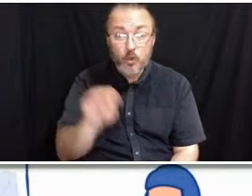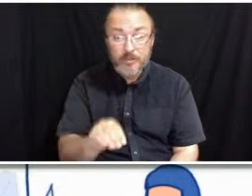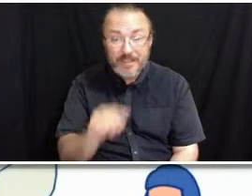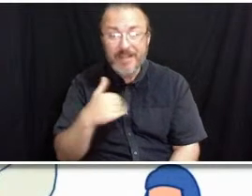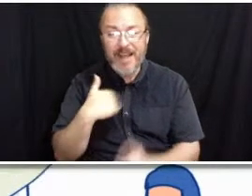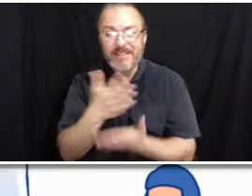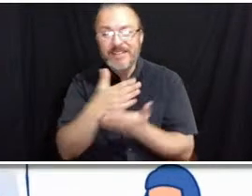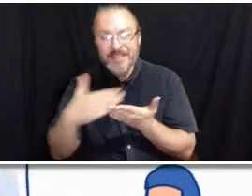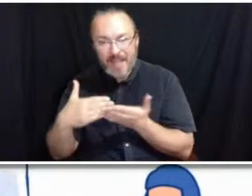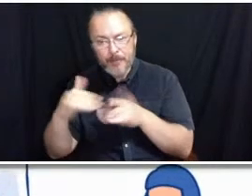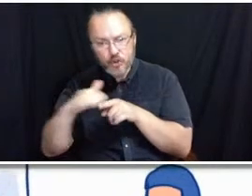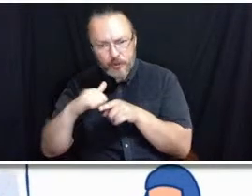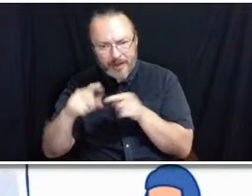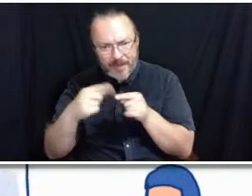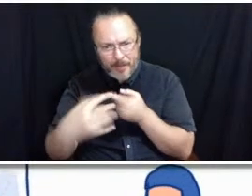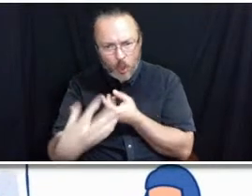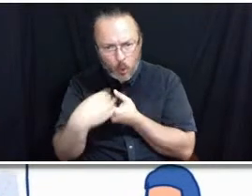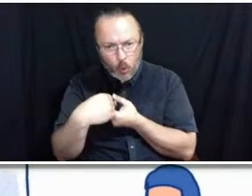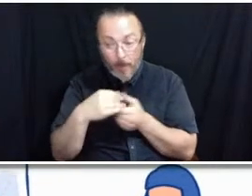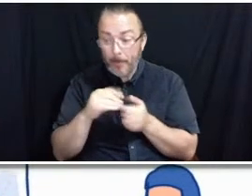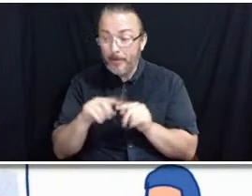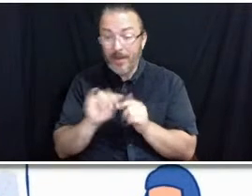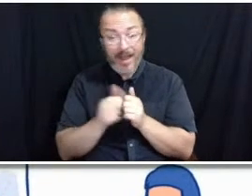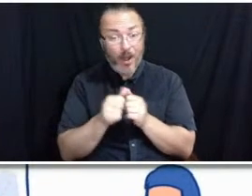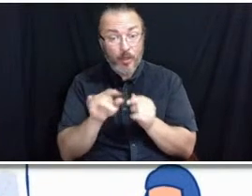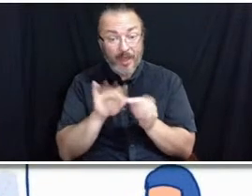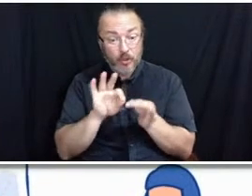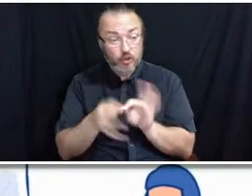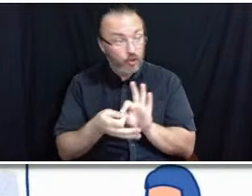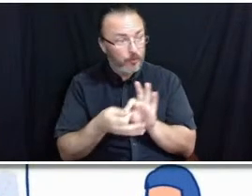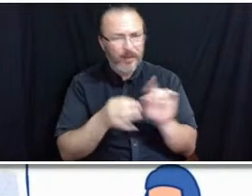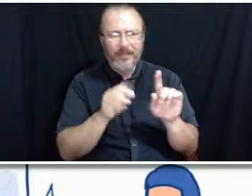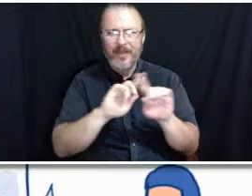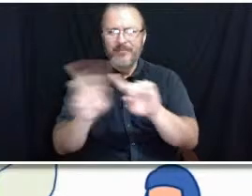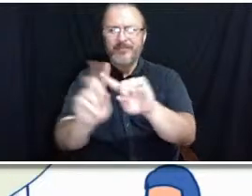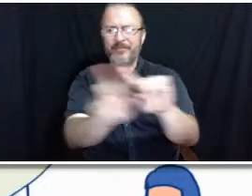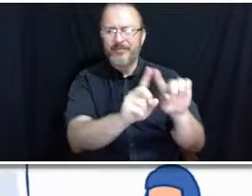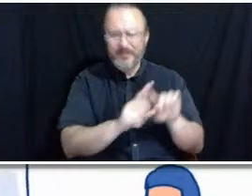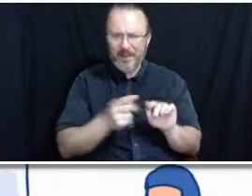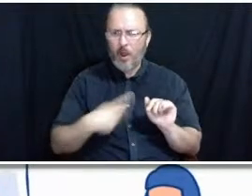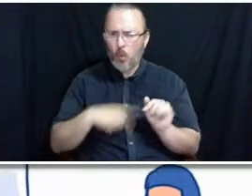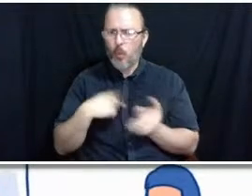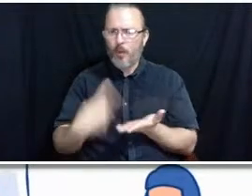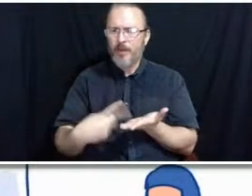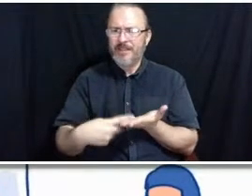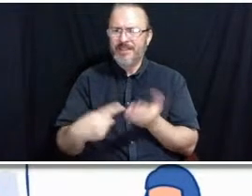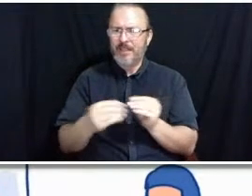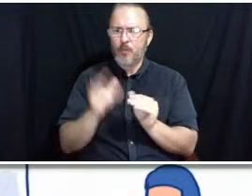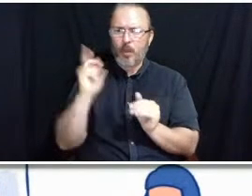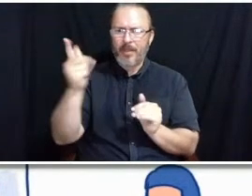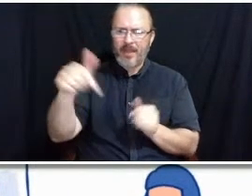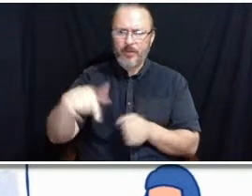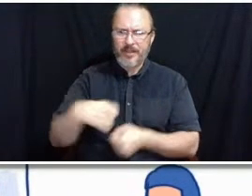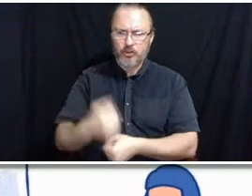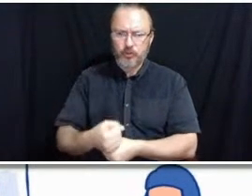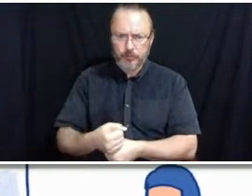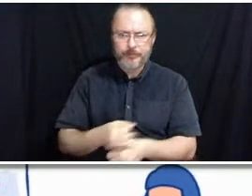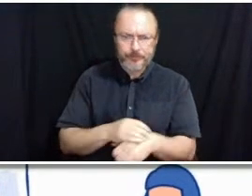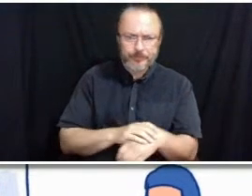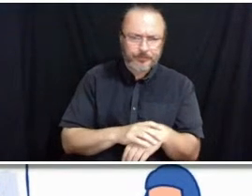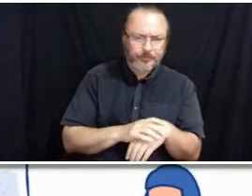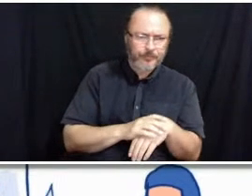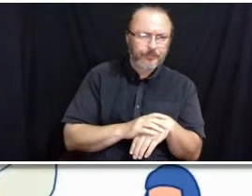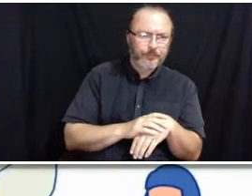à l'inclusion. Mais comment cela est interprété est différent selon les pays. Et nous allons examiner cette question plus tard cette année dans un document de